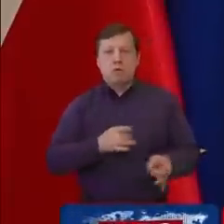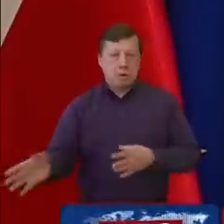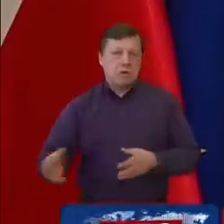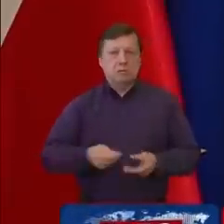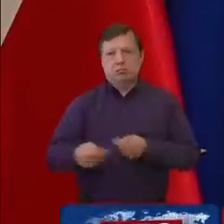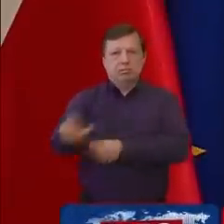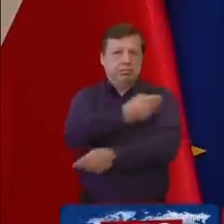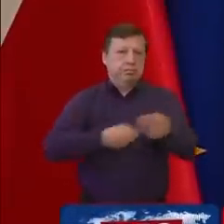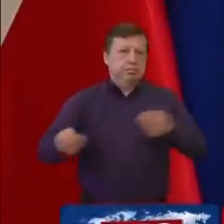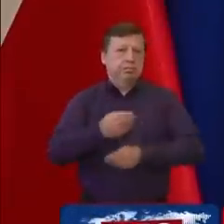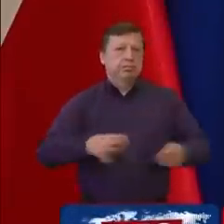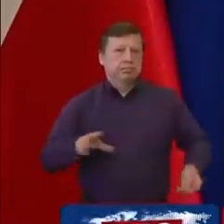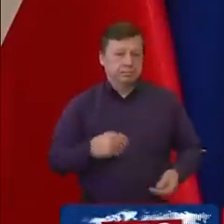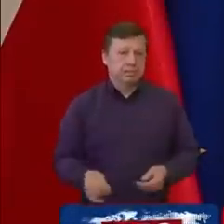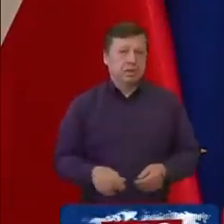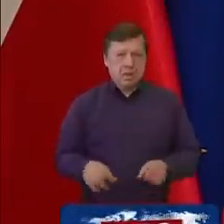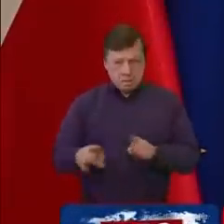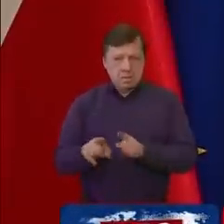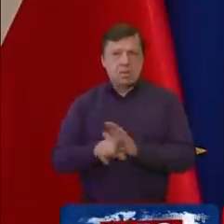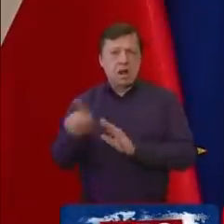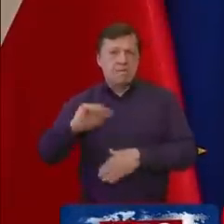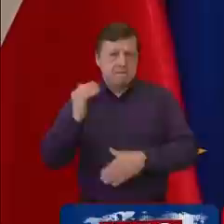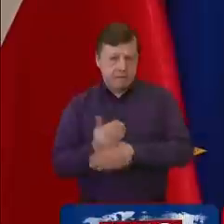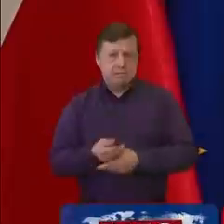na rynek. Także dla przedsiębiorstw.